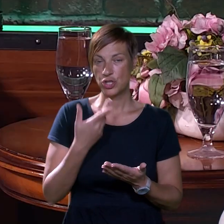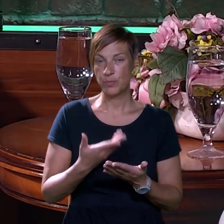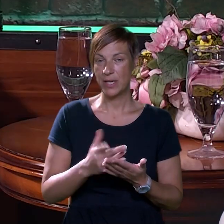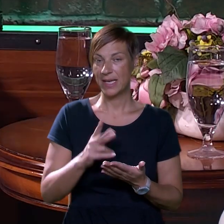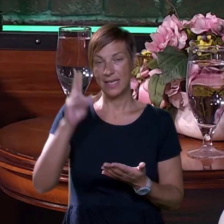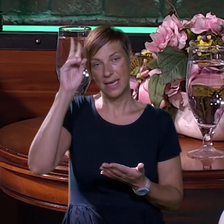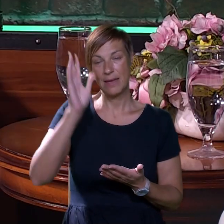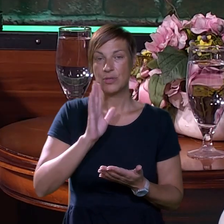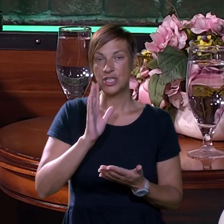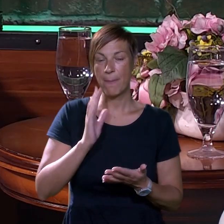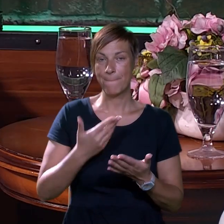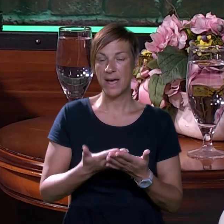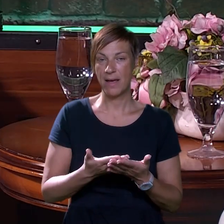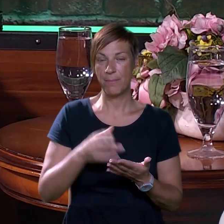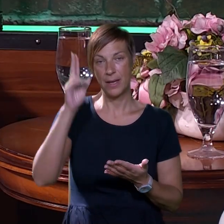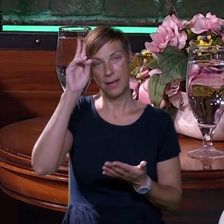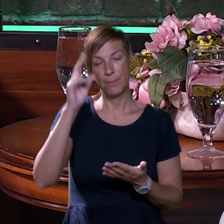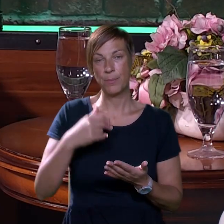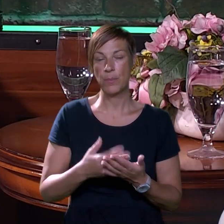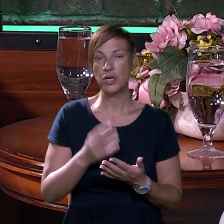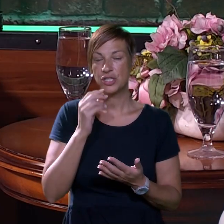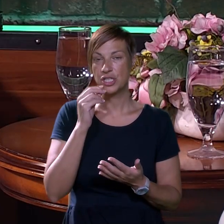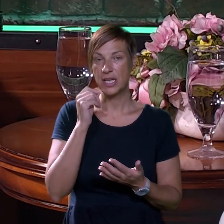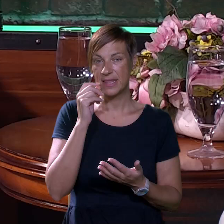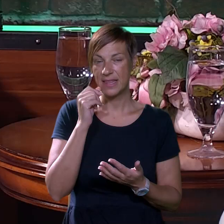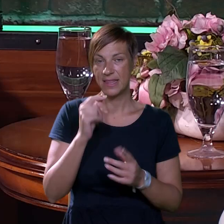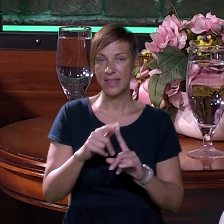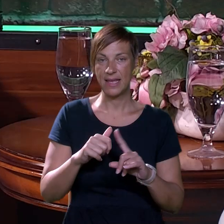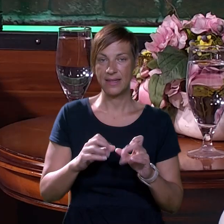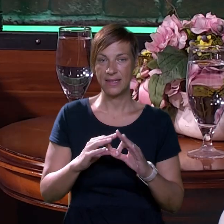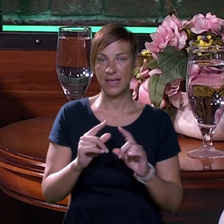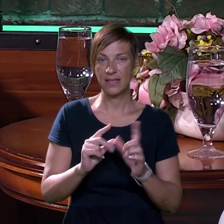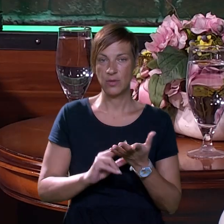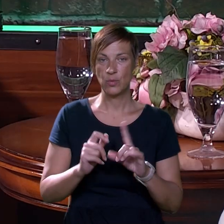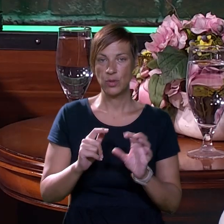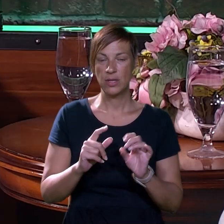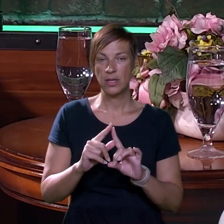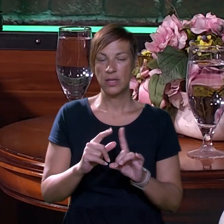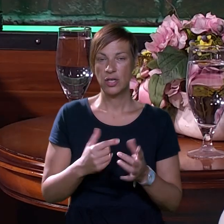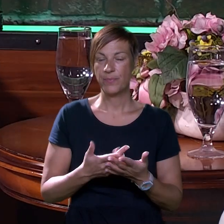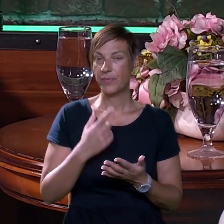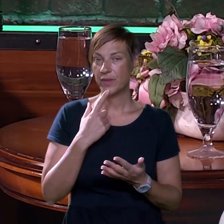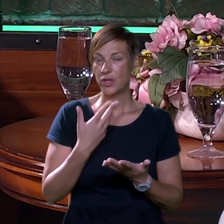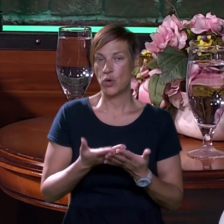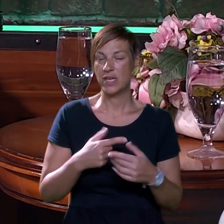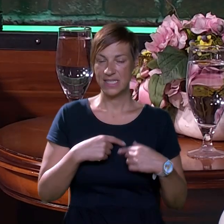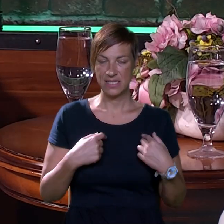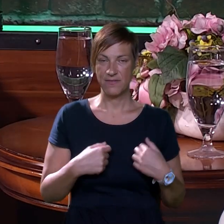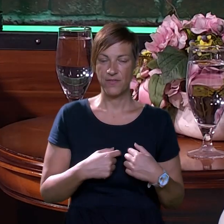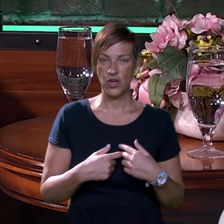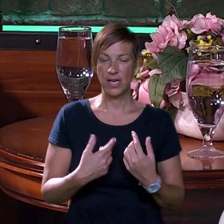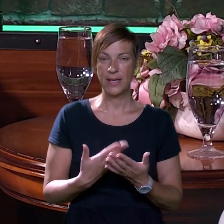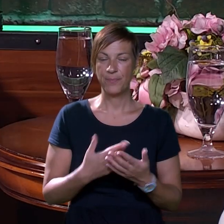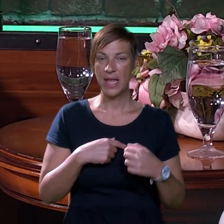rekli, gdje ne može mama, može tetka, može dundo, može netko ko je tko nas bezuvjetno